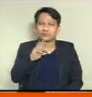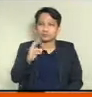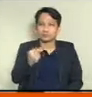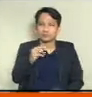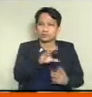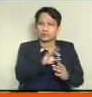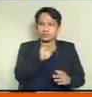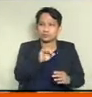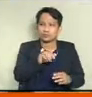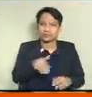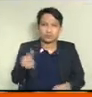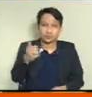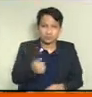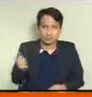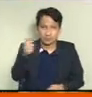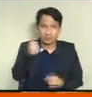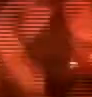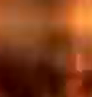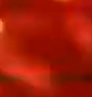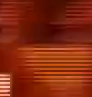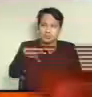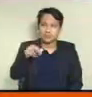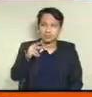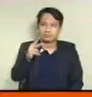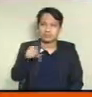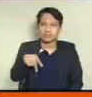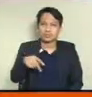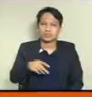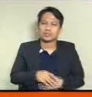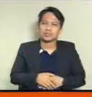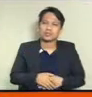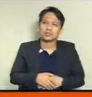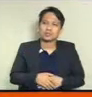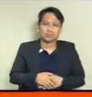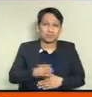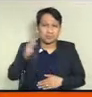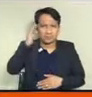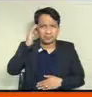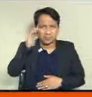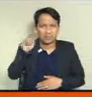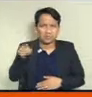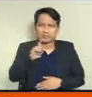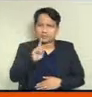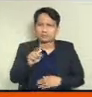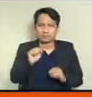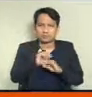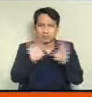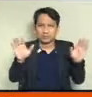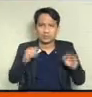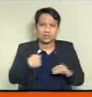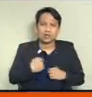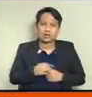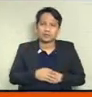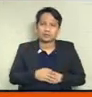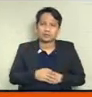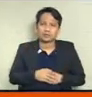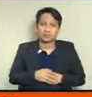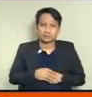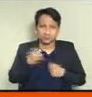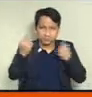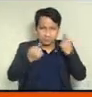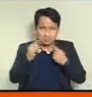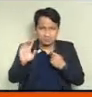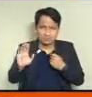kailan siya magtatalaga ng hepe ng PNP. I think the message of the President is very clear, di ba? As far as he's